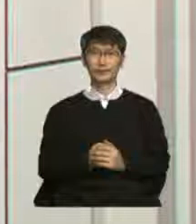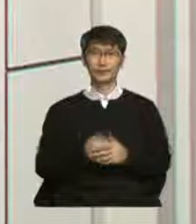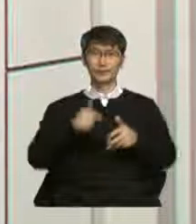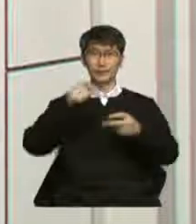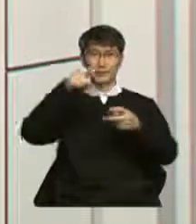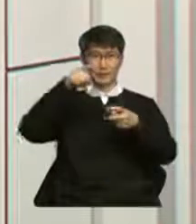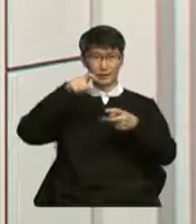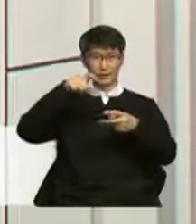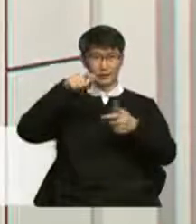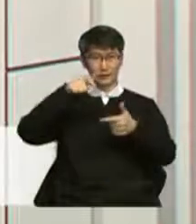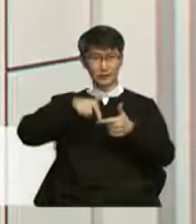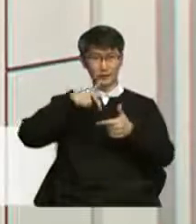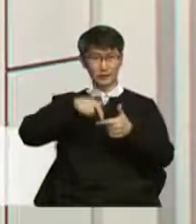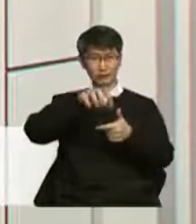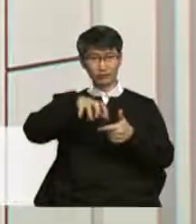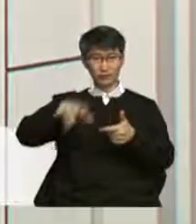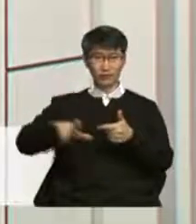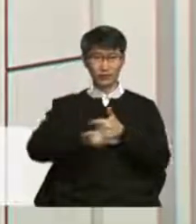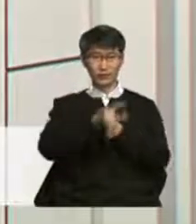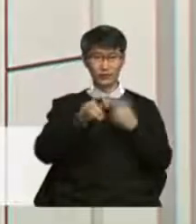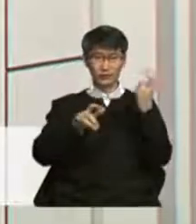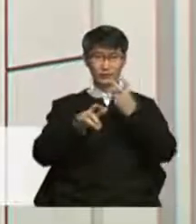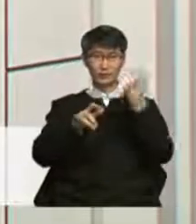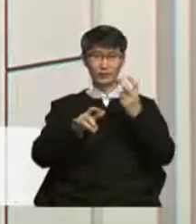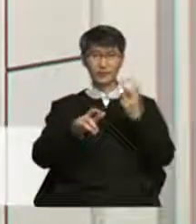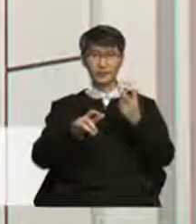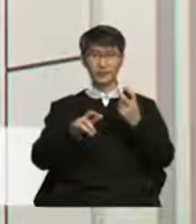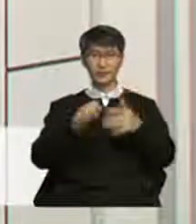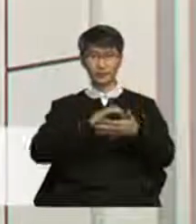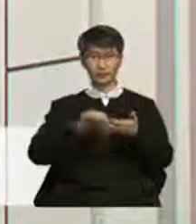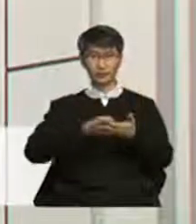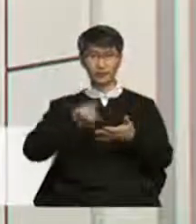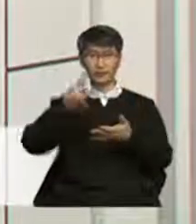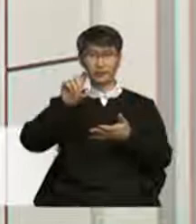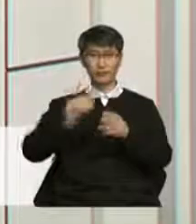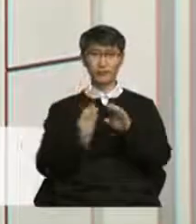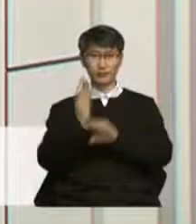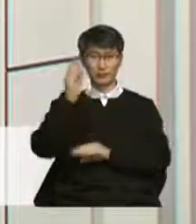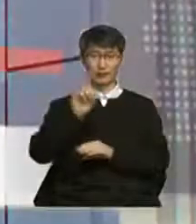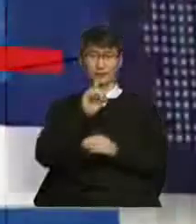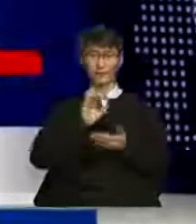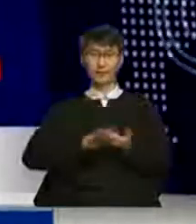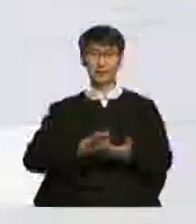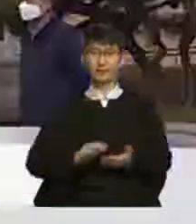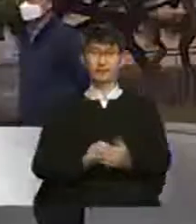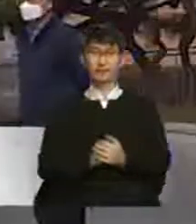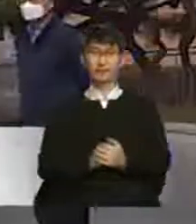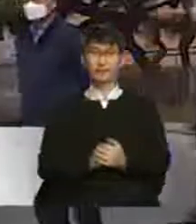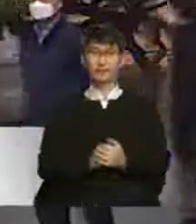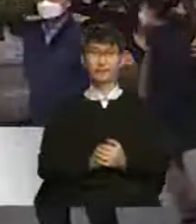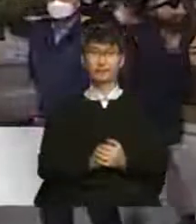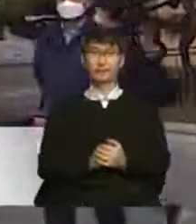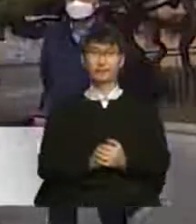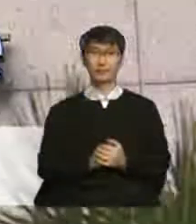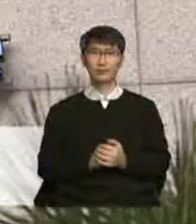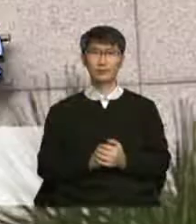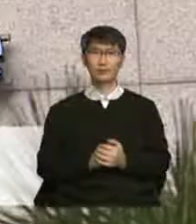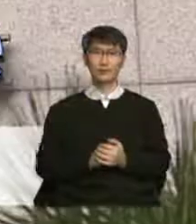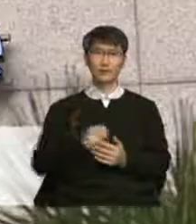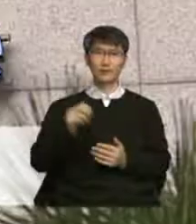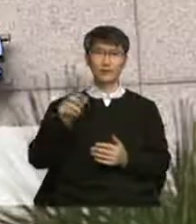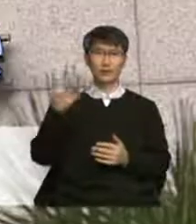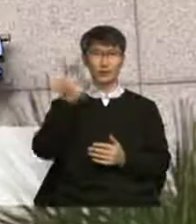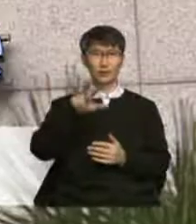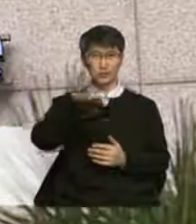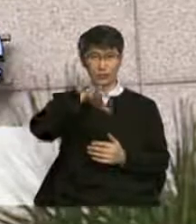강남구가 선별 실 요소를 통한 코론 알고 검 채 검사 건수가 10만 건을 넘어섰다고 밝혔습니다 전체 누적 건수